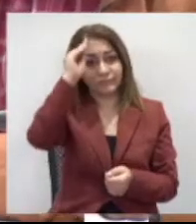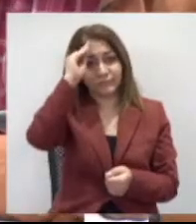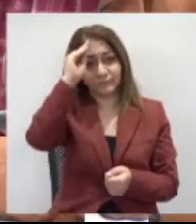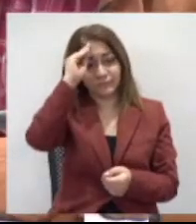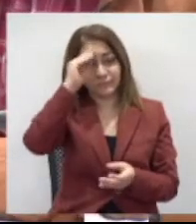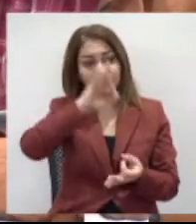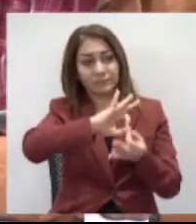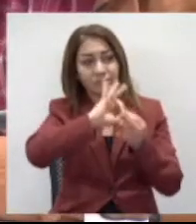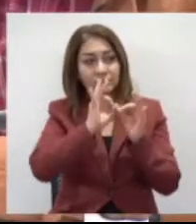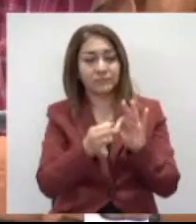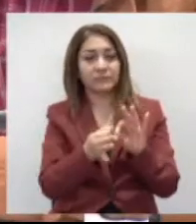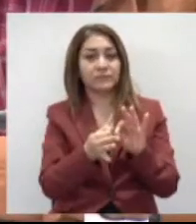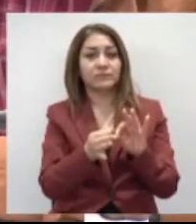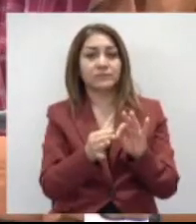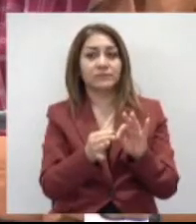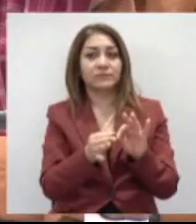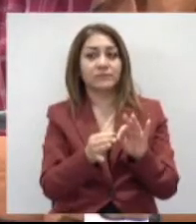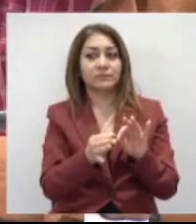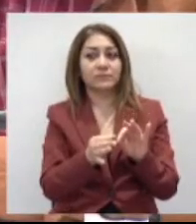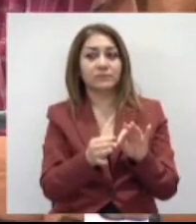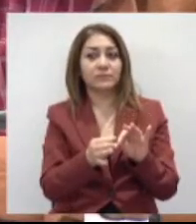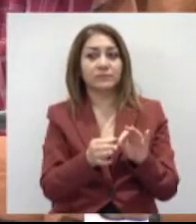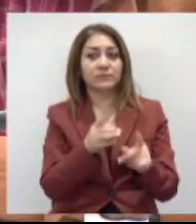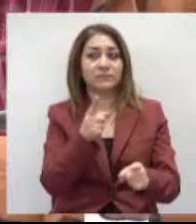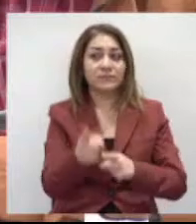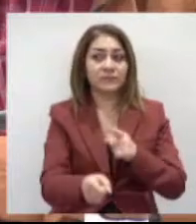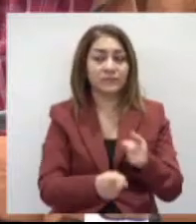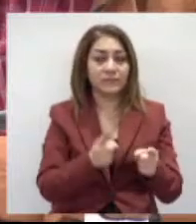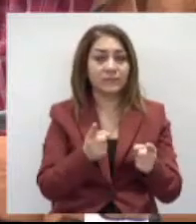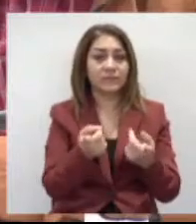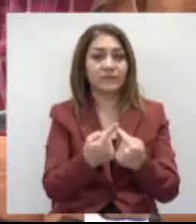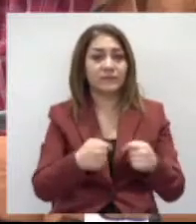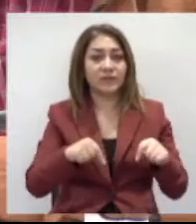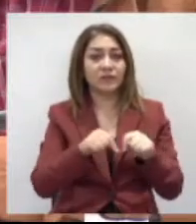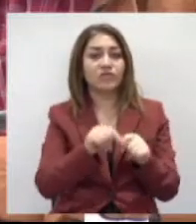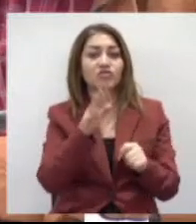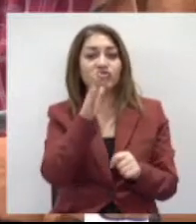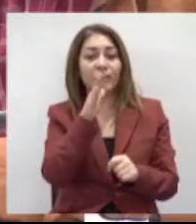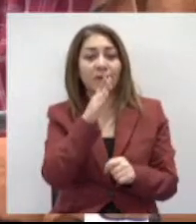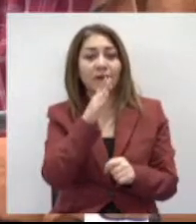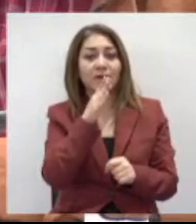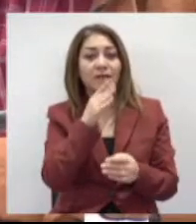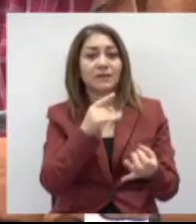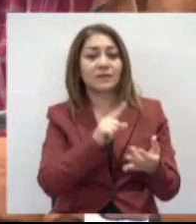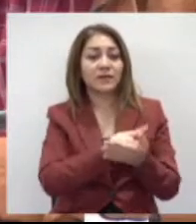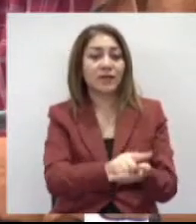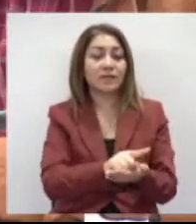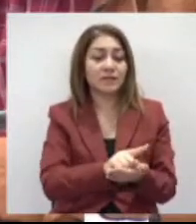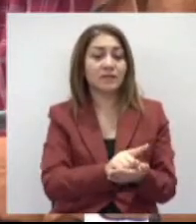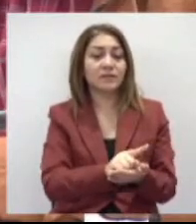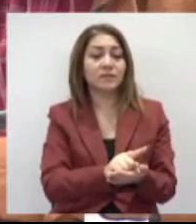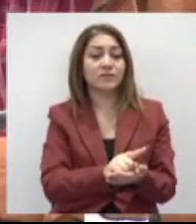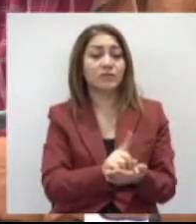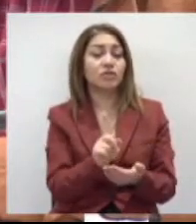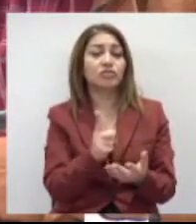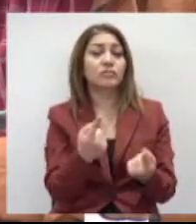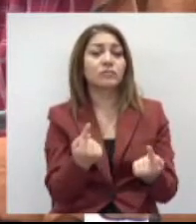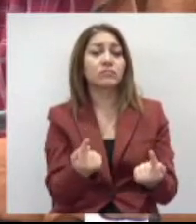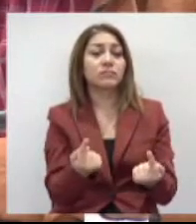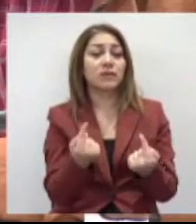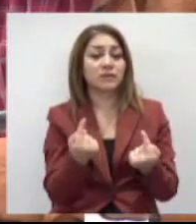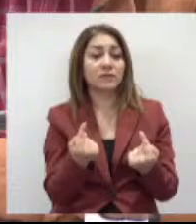բովանդակությունը, որին միայն անդրադառնալու ենք փոփոխությունների շրջանակներում, քննարկման շրջանակներում, պետք է մեծ, այսպես